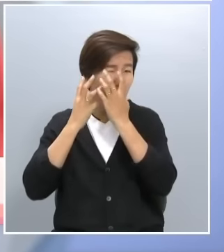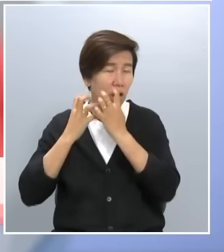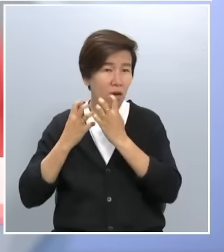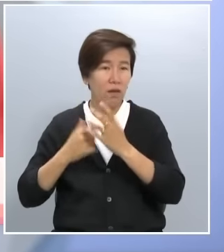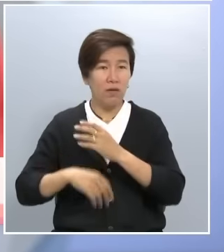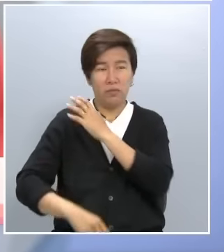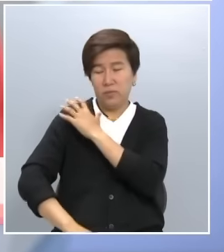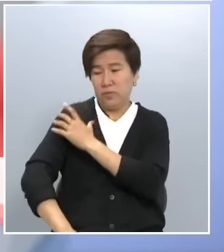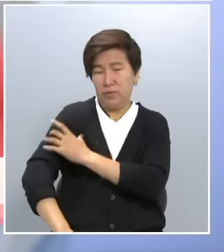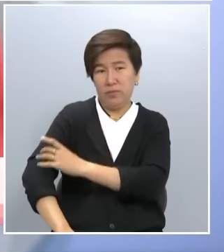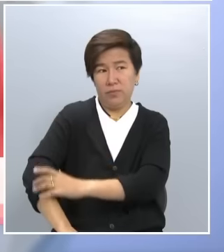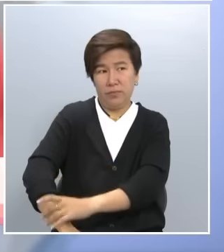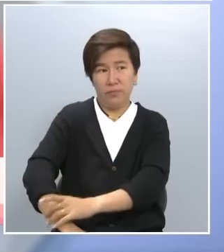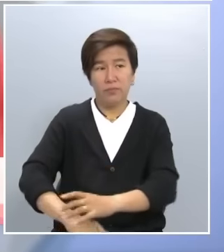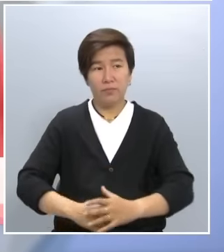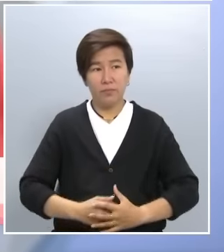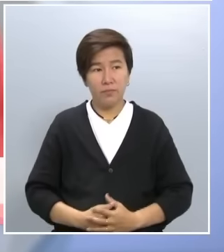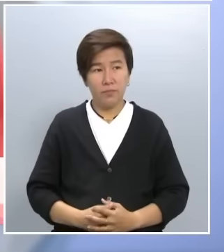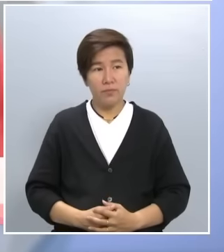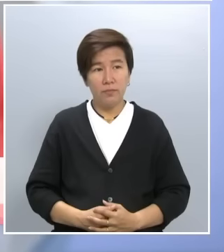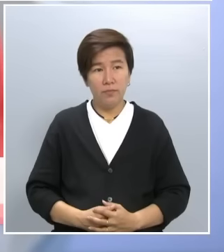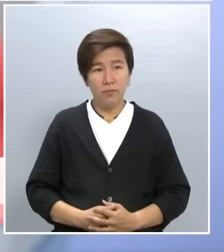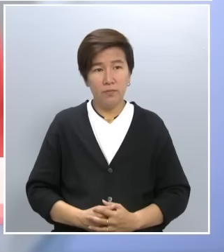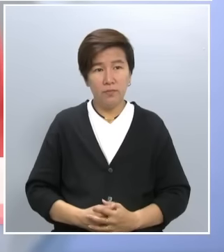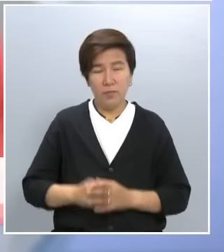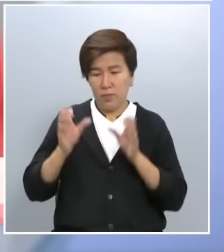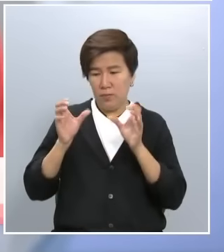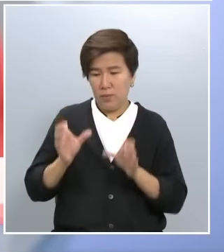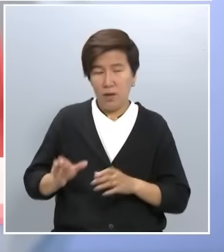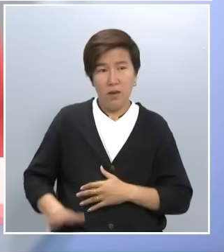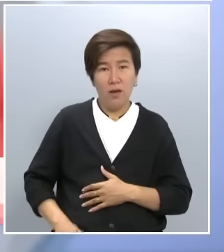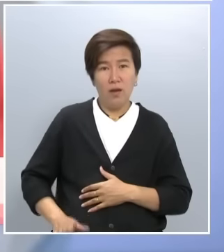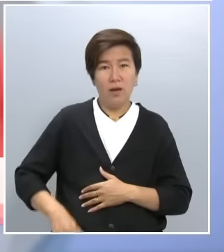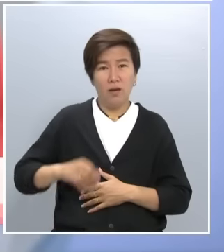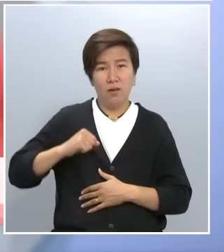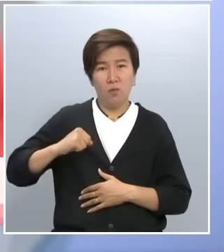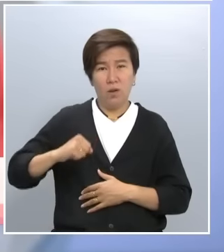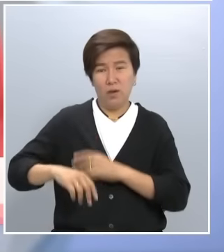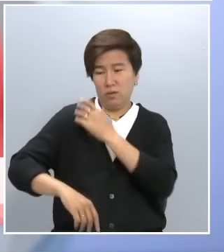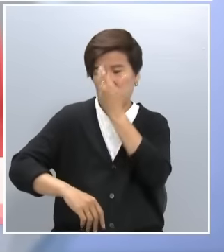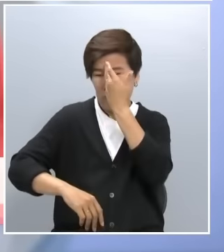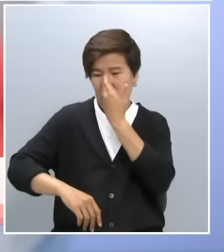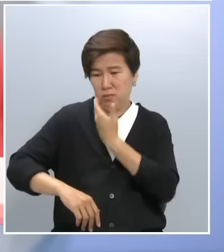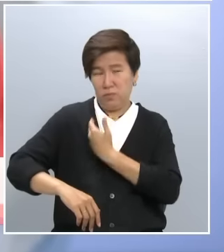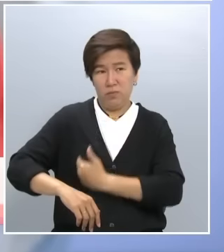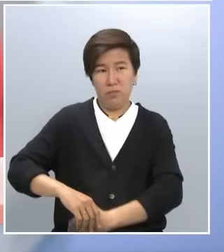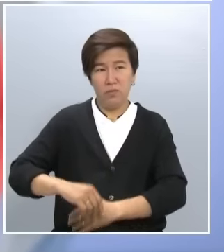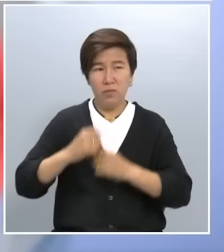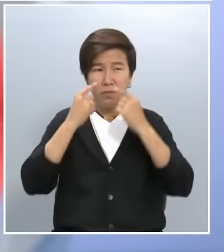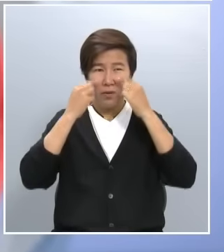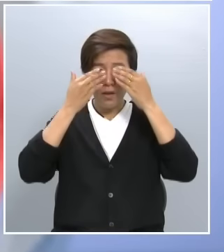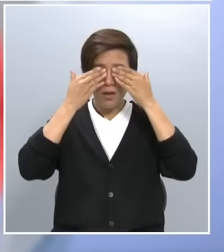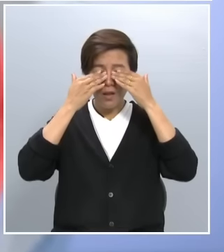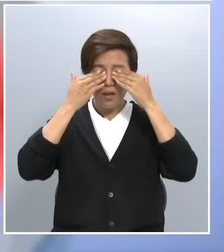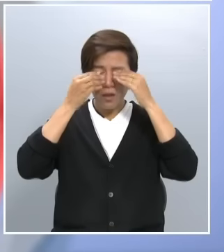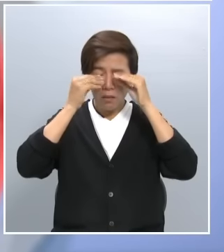บริเวณหัวไหล่ตรงหน้าขา2ข้างที่เป็นห่วงคือตาทั้ง2ข้างตอนนี้ตาปิดลืมตา